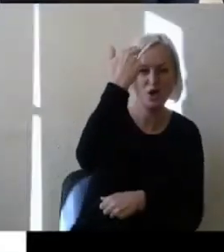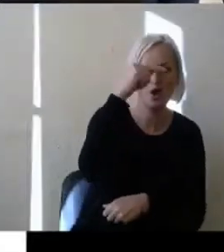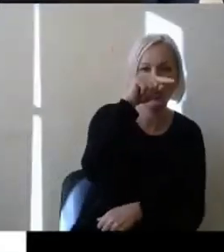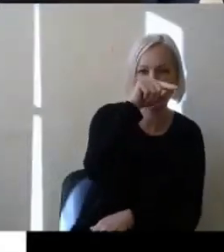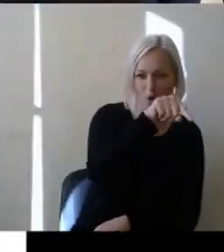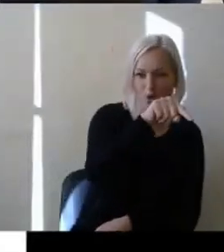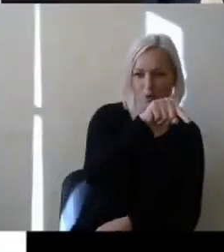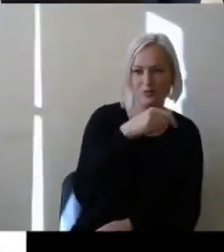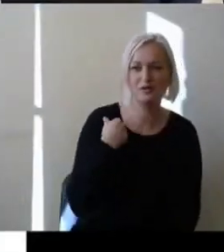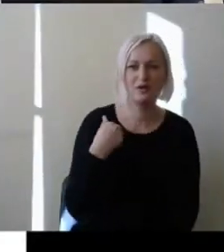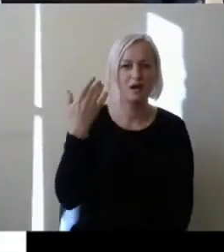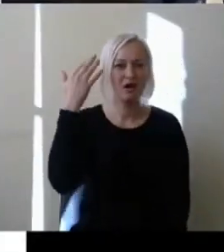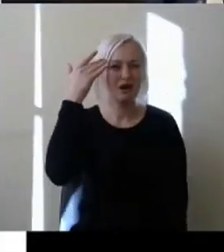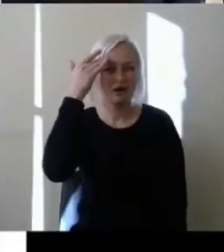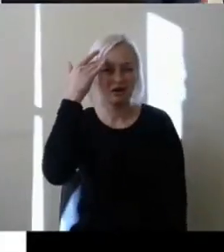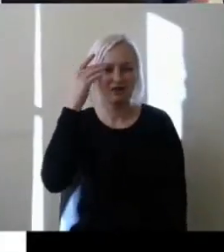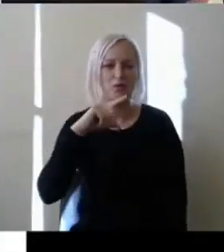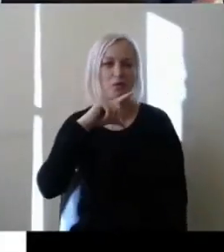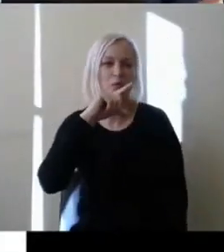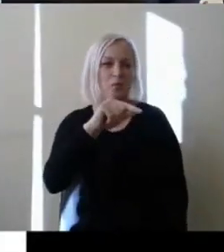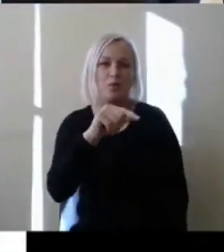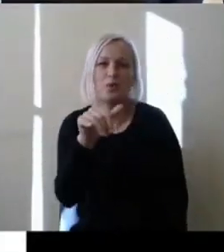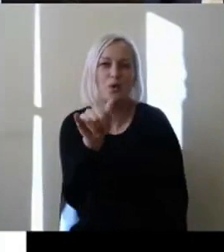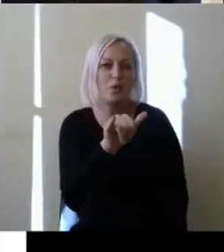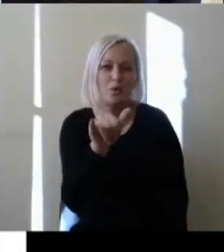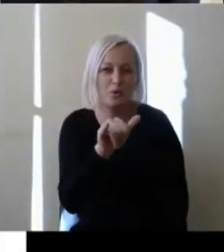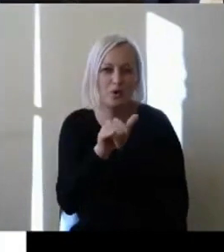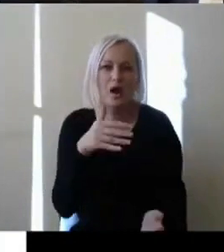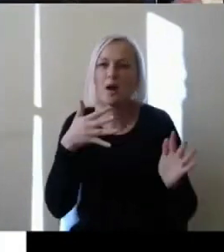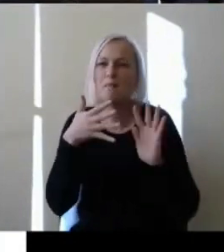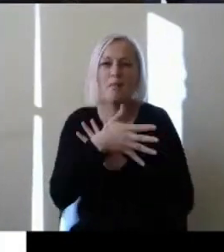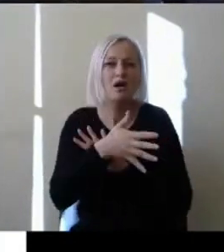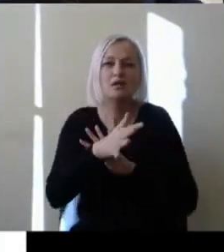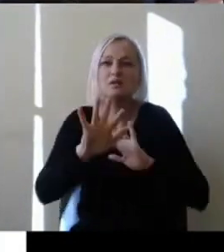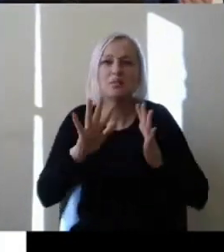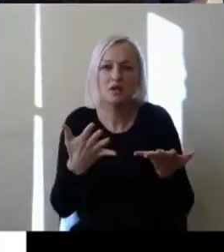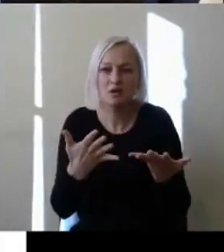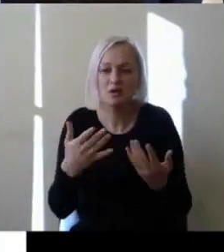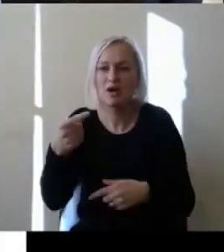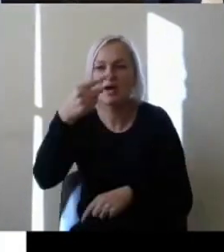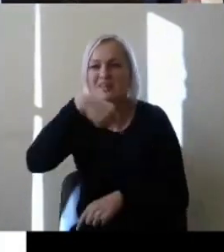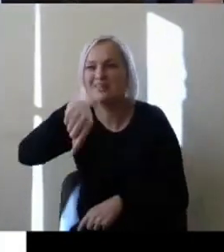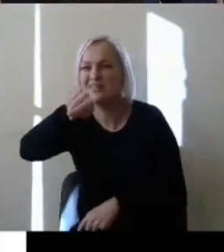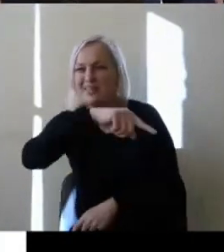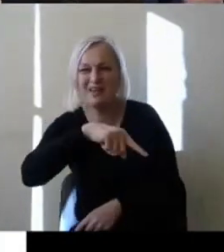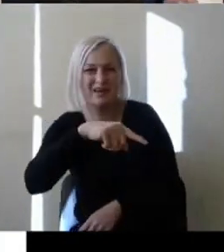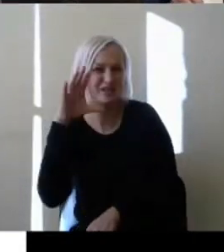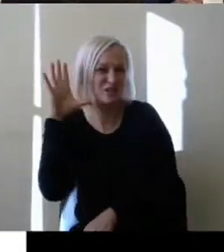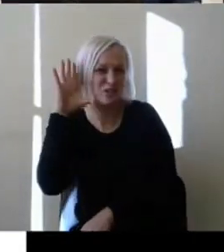prasmė kalbėti apie tai, kai niekas atrodo nenori tavęs klausyti, tu kalbi, kalbi, rašai, rašai,